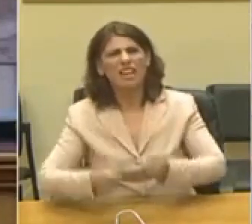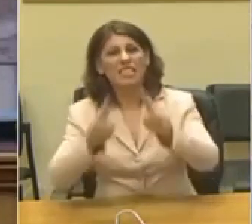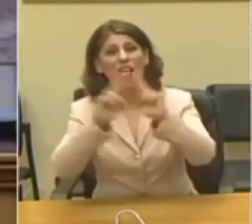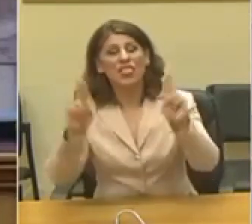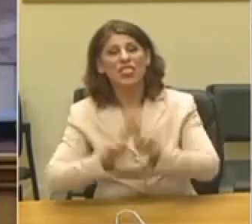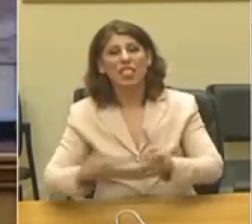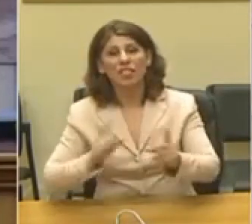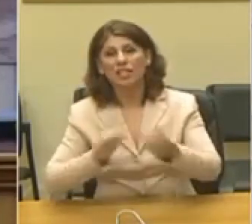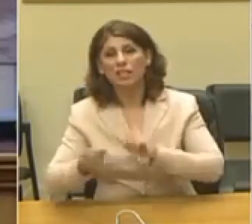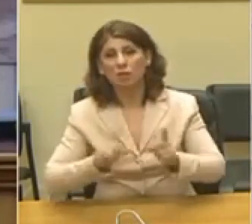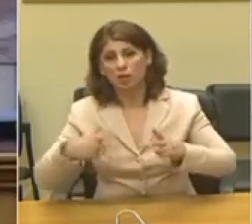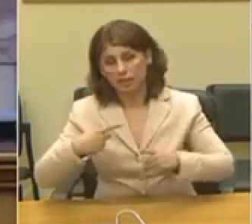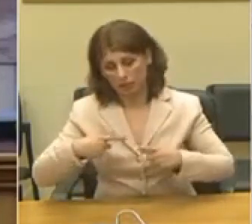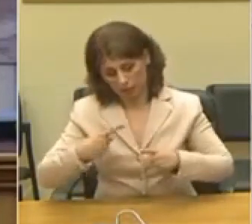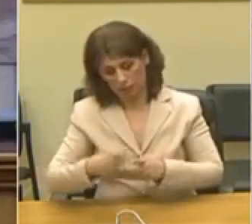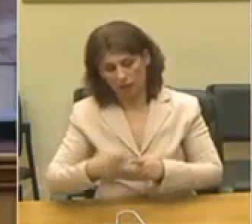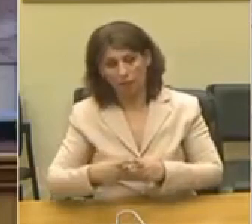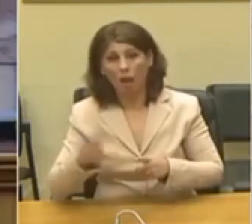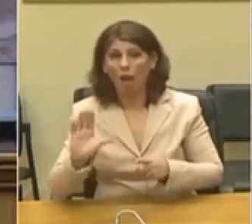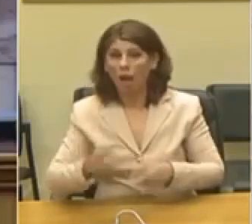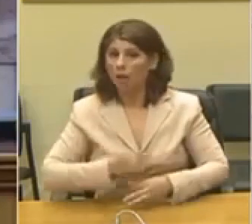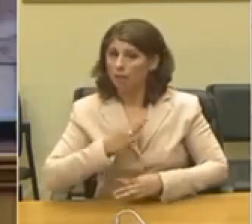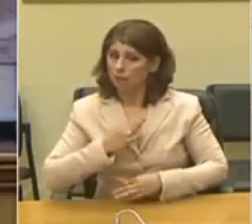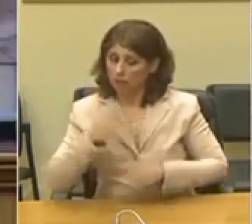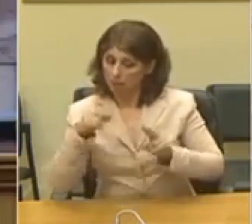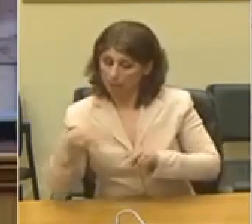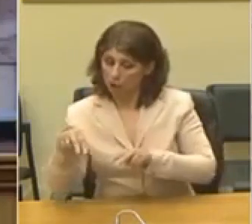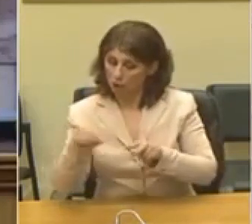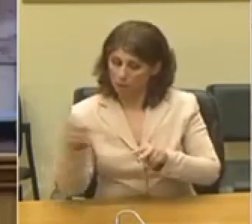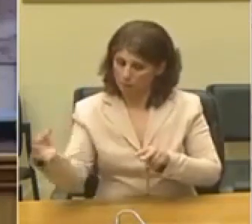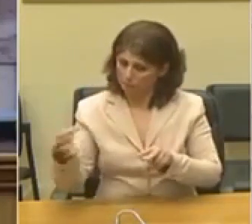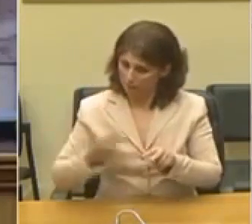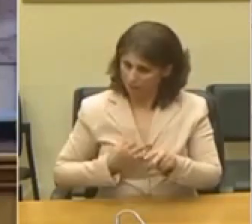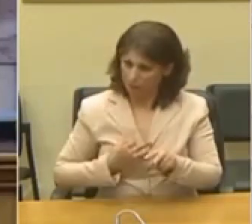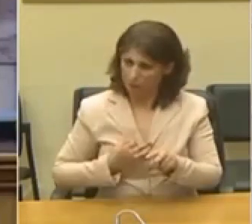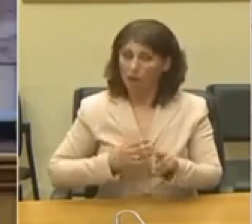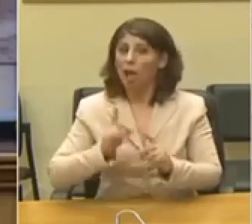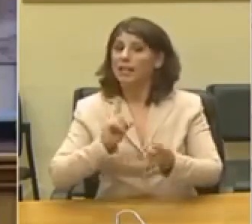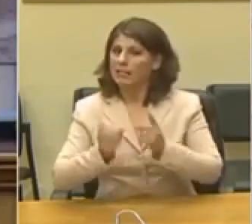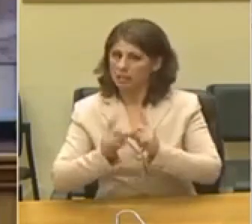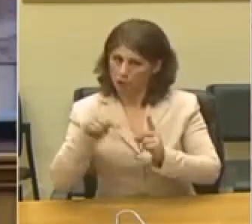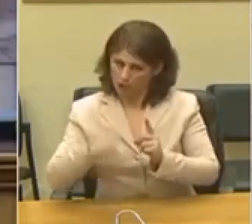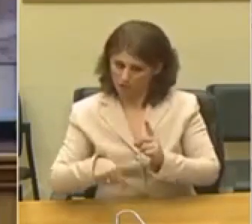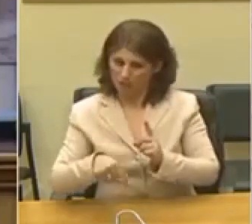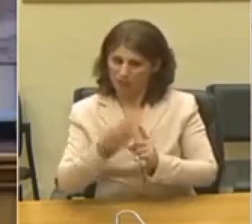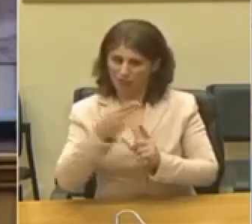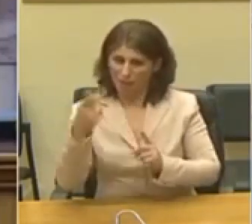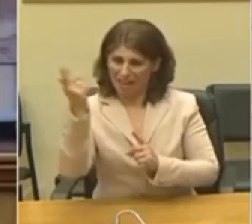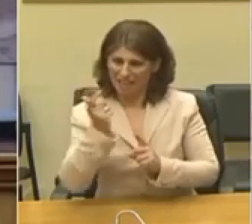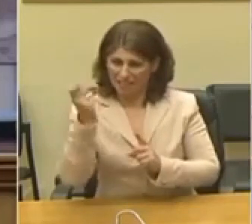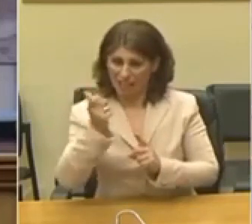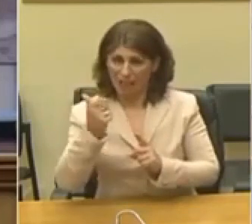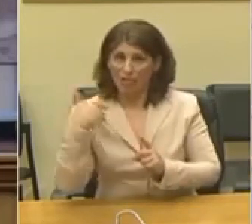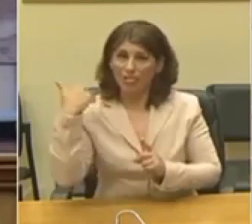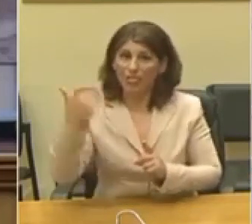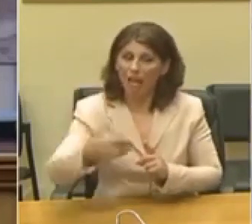συμφωνίες της χώρας. Εάν, κύριε Επίτροπε, μας πείτε ότι η συμφωνία αυτή για τις συντάξεις θα